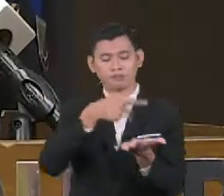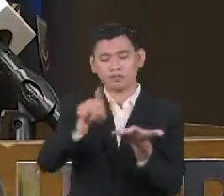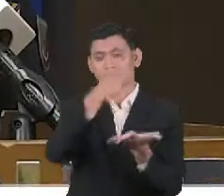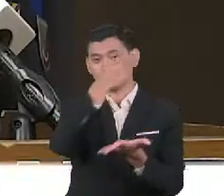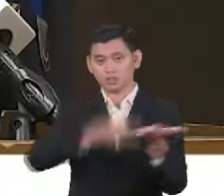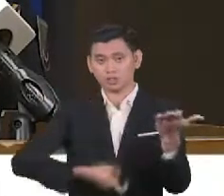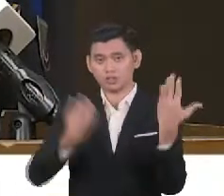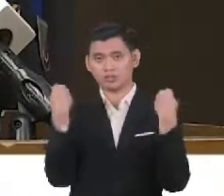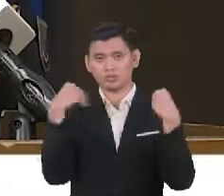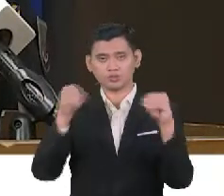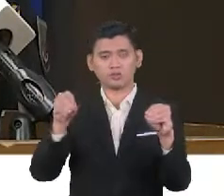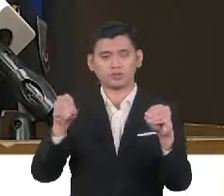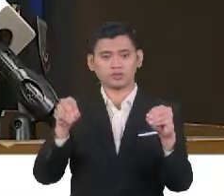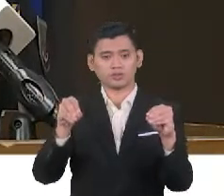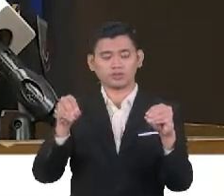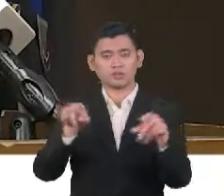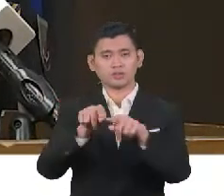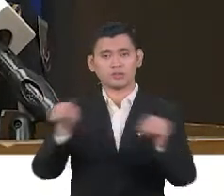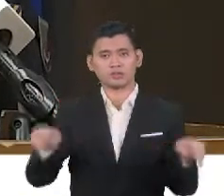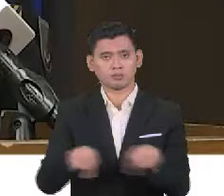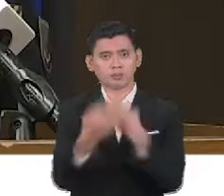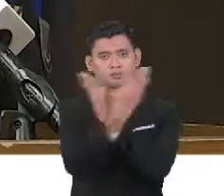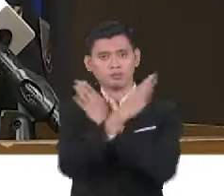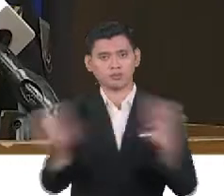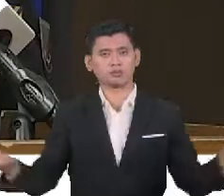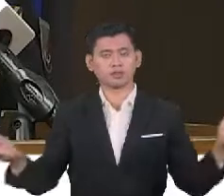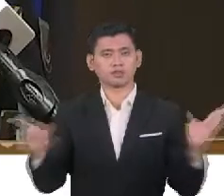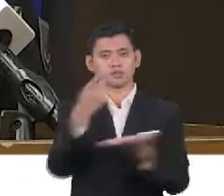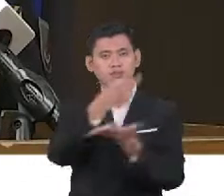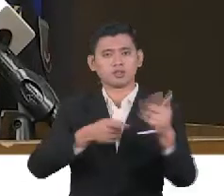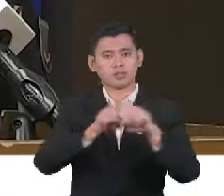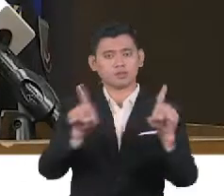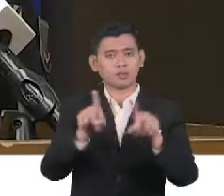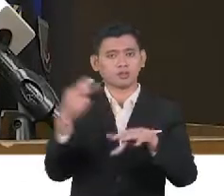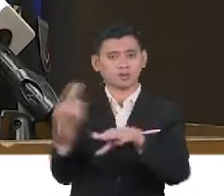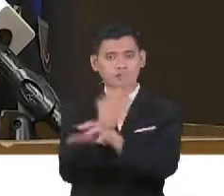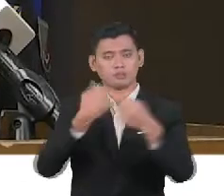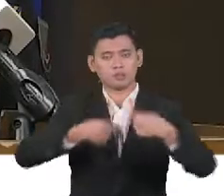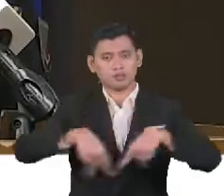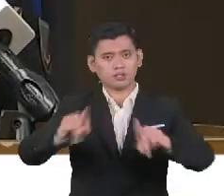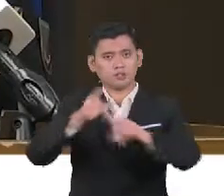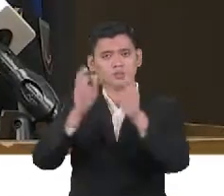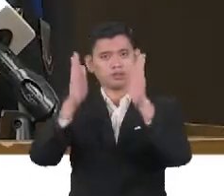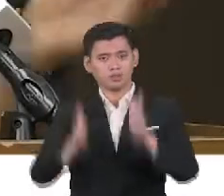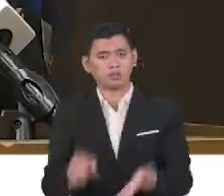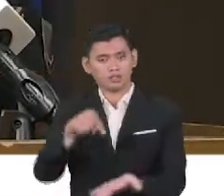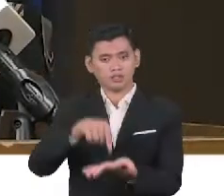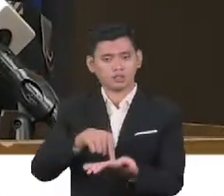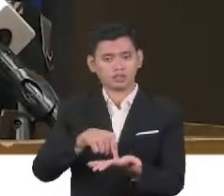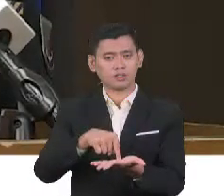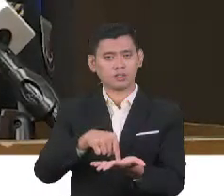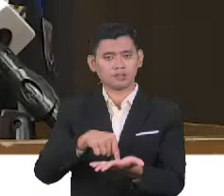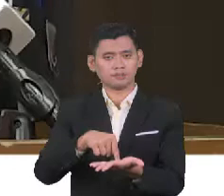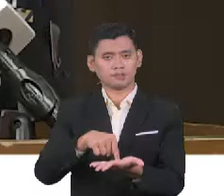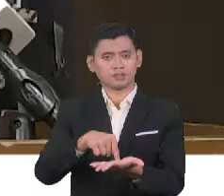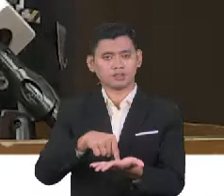sepatutnya dijual di tempat yang bebas cukai tapi diambil kesempatan oleh sindiket ini, seperti mana yang sindiket yang